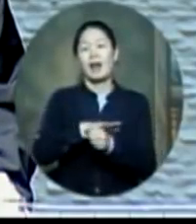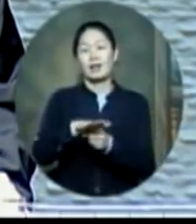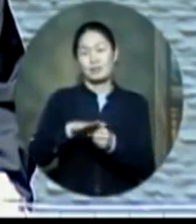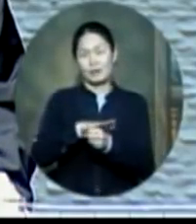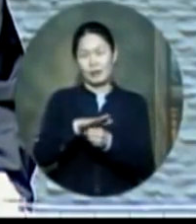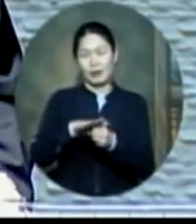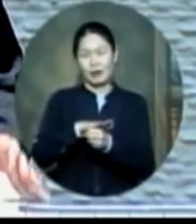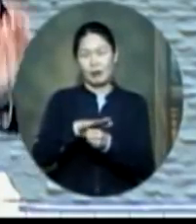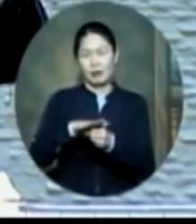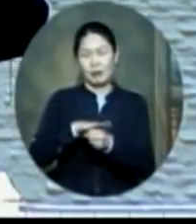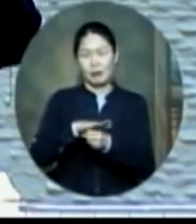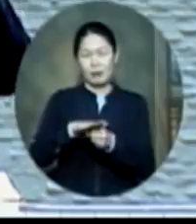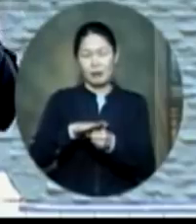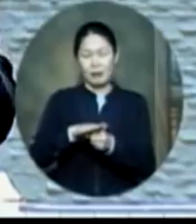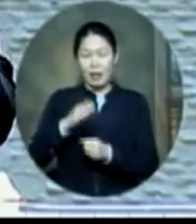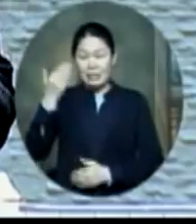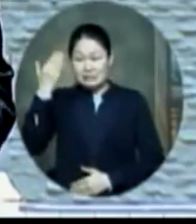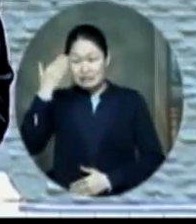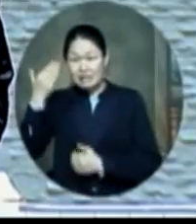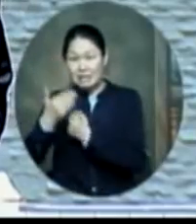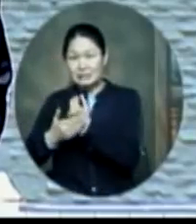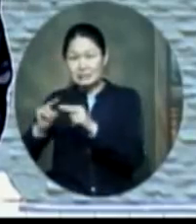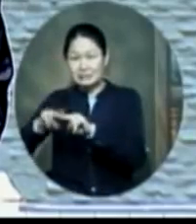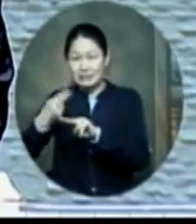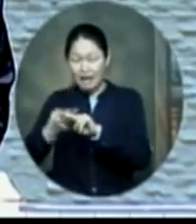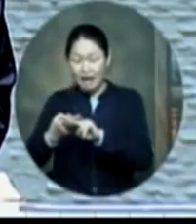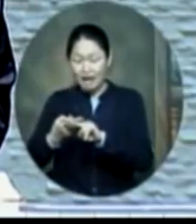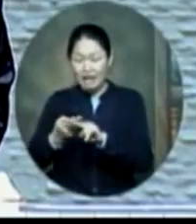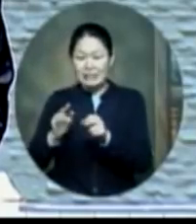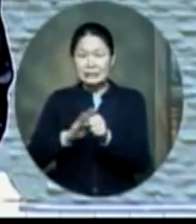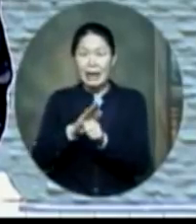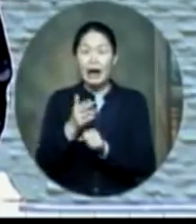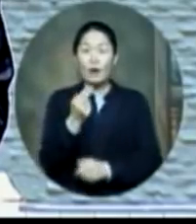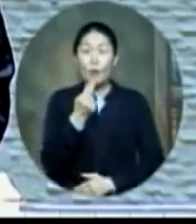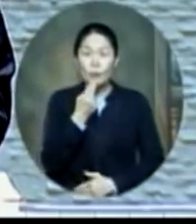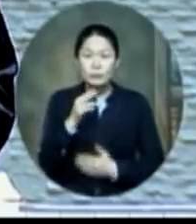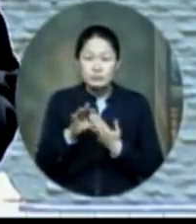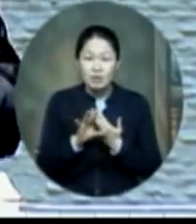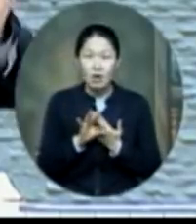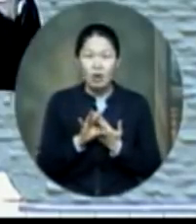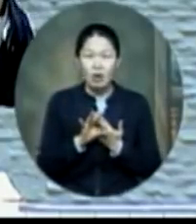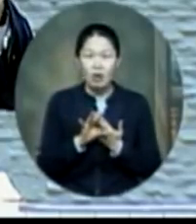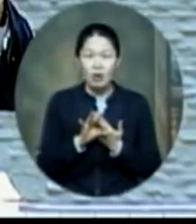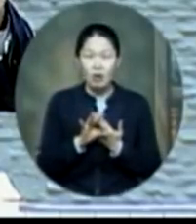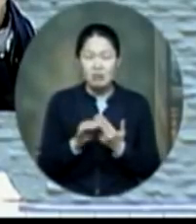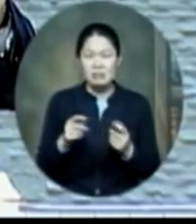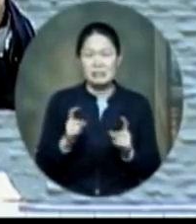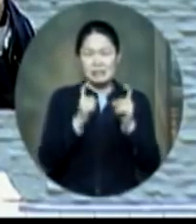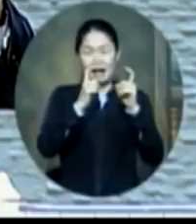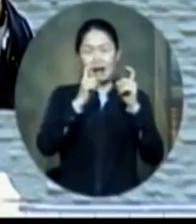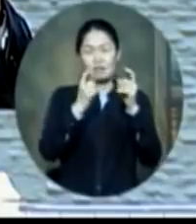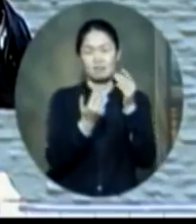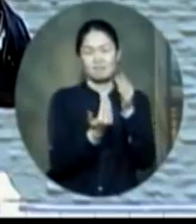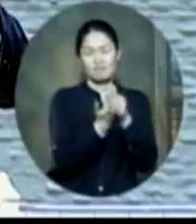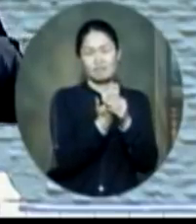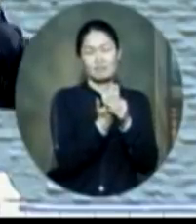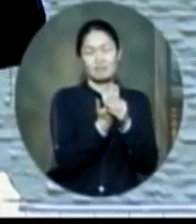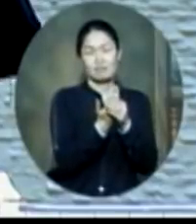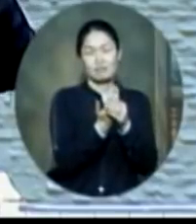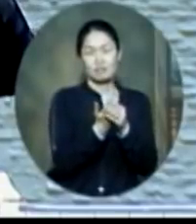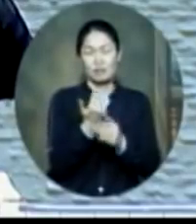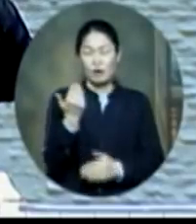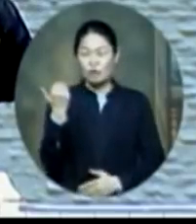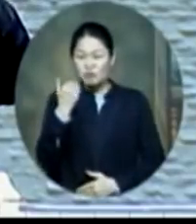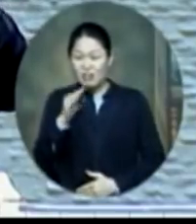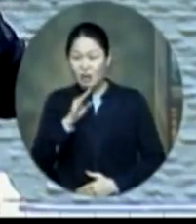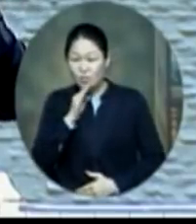사랑. 지식의 은사에 사랑이 없으면 그러면 싸움이 생겨요. 누가